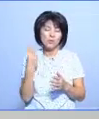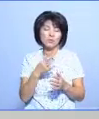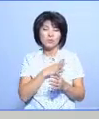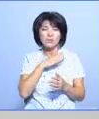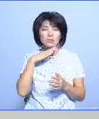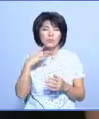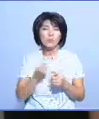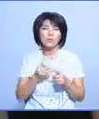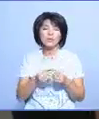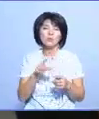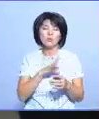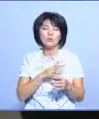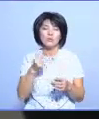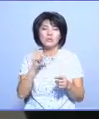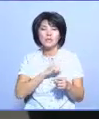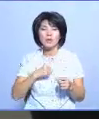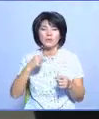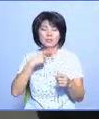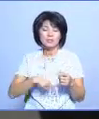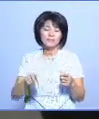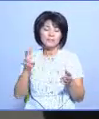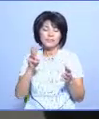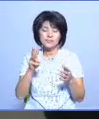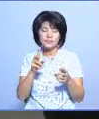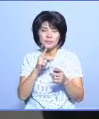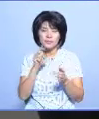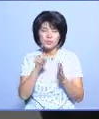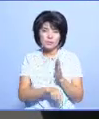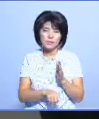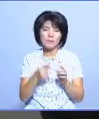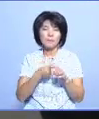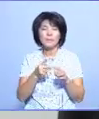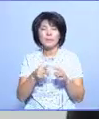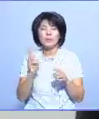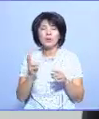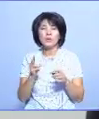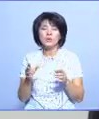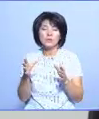санап сотқа берген. Сот айыпталушыны 8 жылға соттап, айыппұл төлеу туралы үкім шығарды.